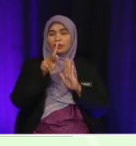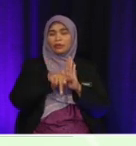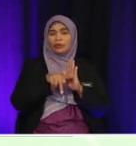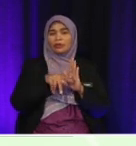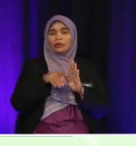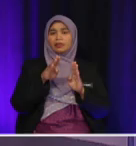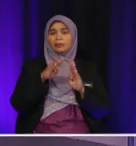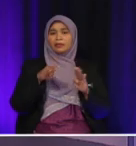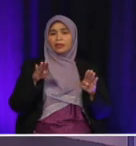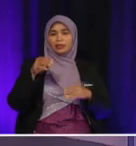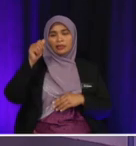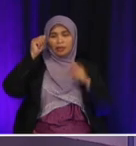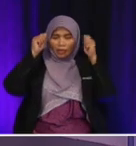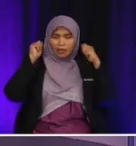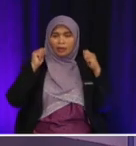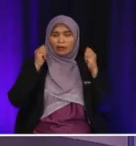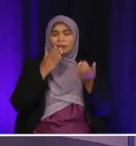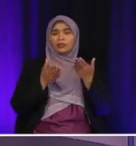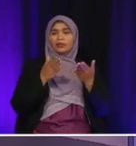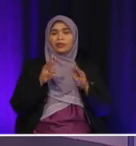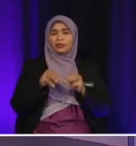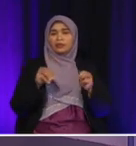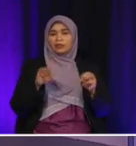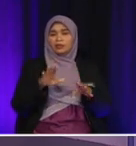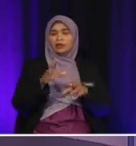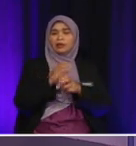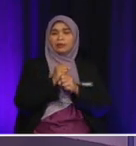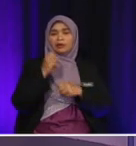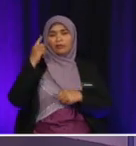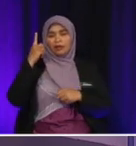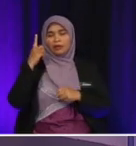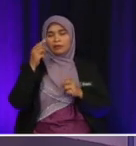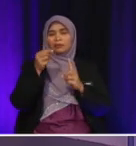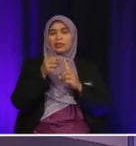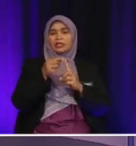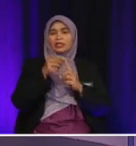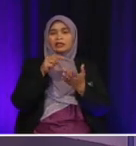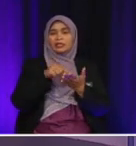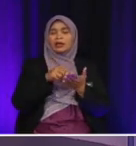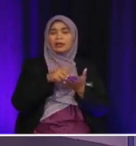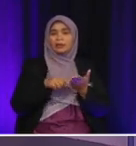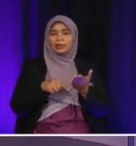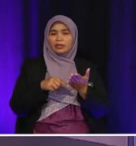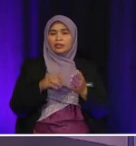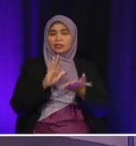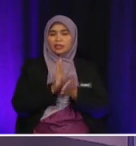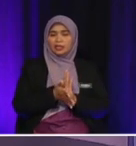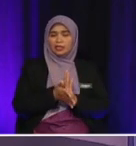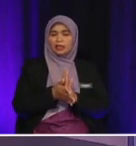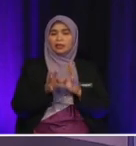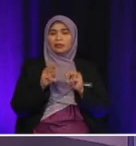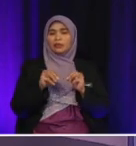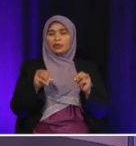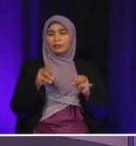ya Aiman Jadi mungkin murid-murid tak dapat nak faham faham kalimah ni kalimah Apa jadi murid-murid perlu